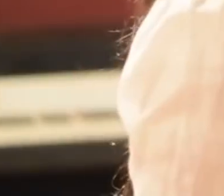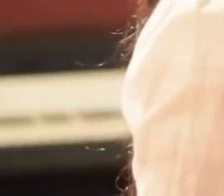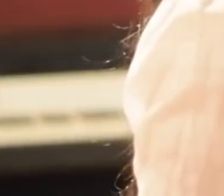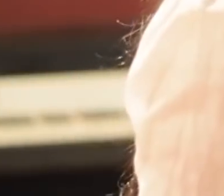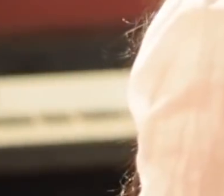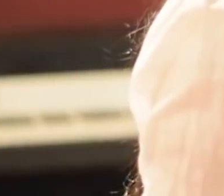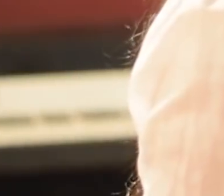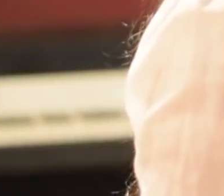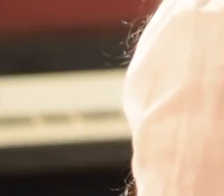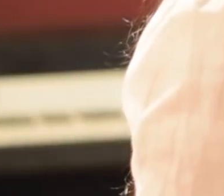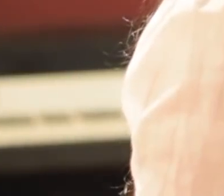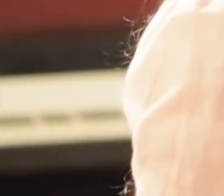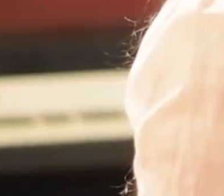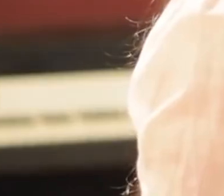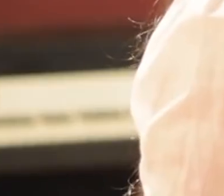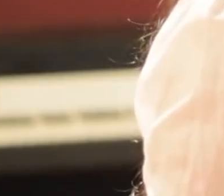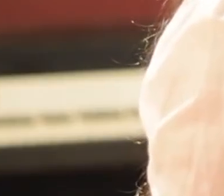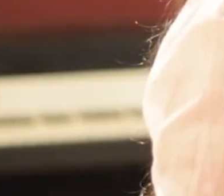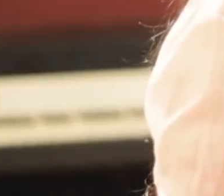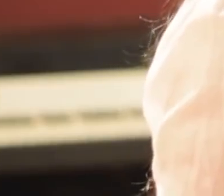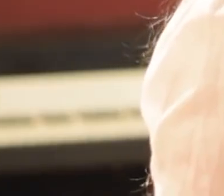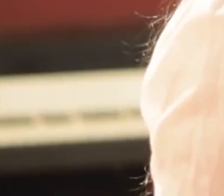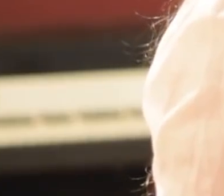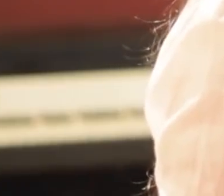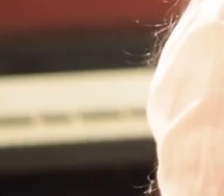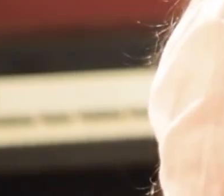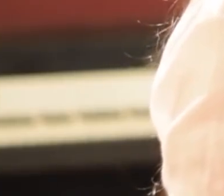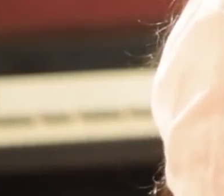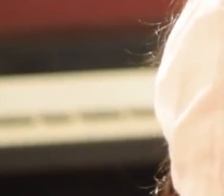वल्हम्दुलिल्लाह Life as I